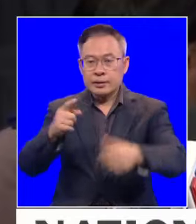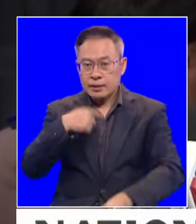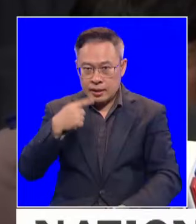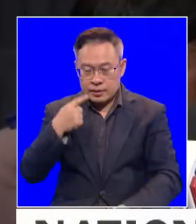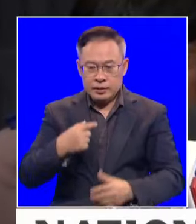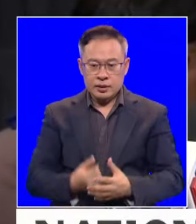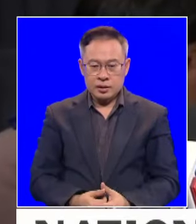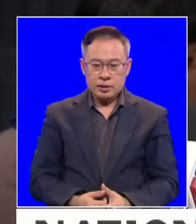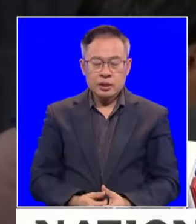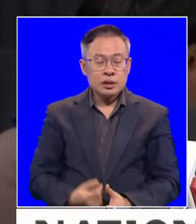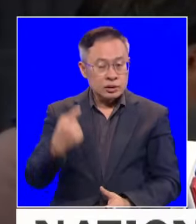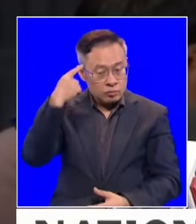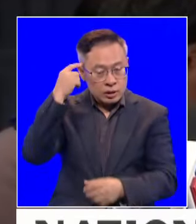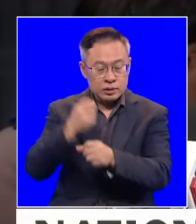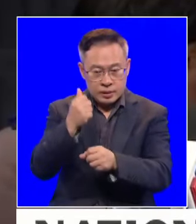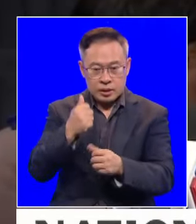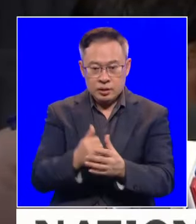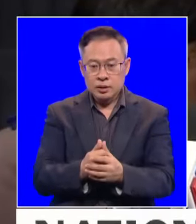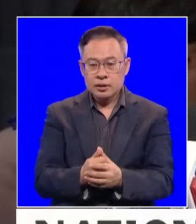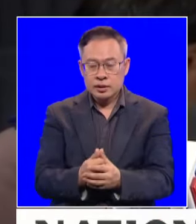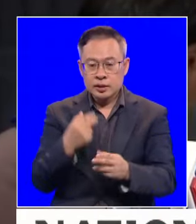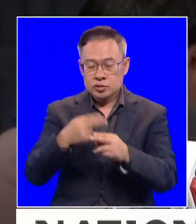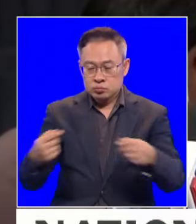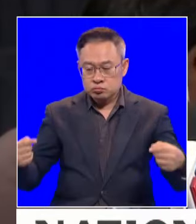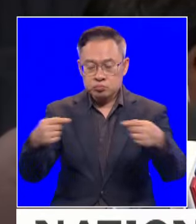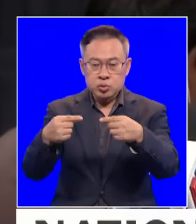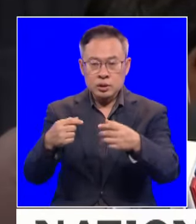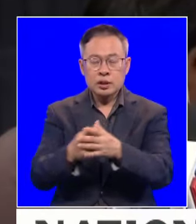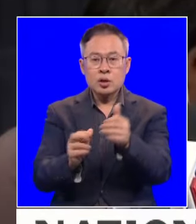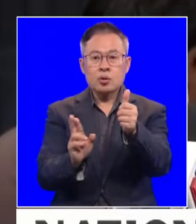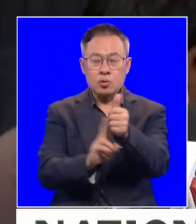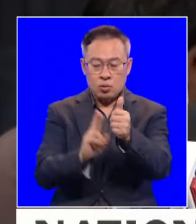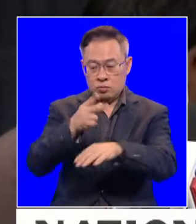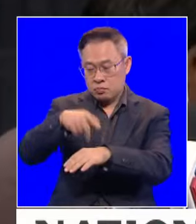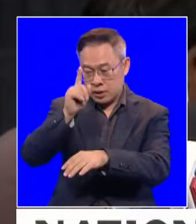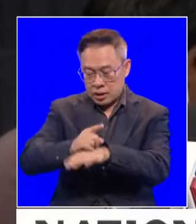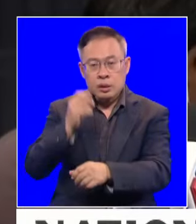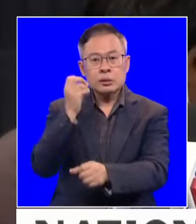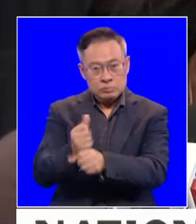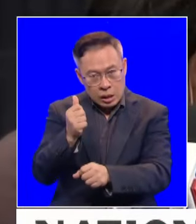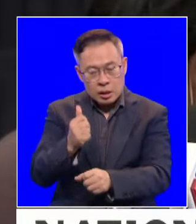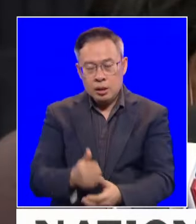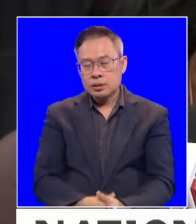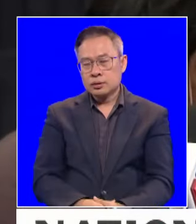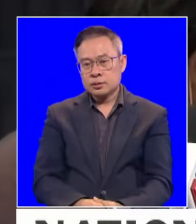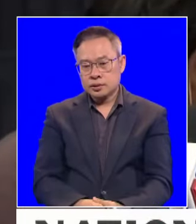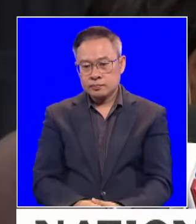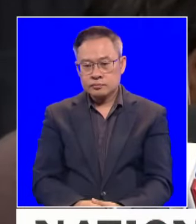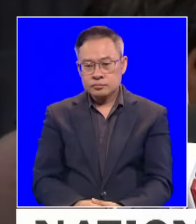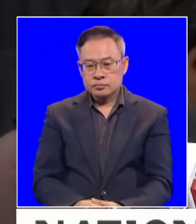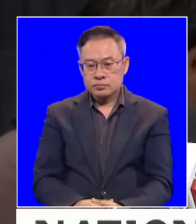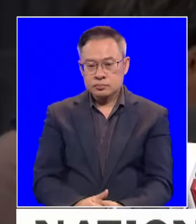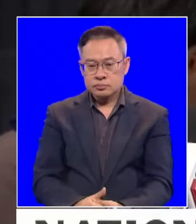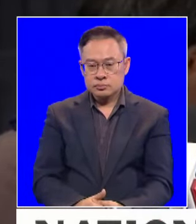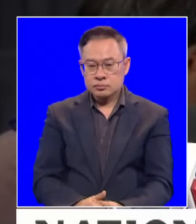รื่องเสียหายหากพรรคประชาชนจะส่งชิงตำแหน่งแม้จะเป็นเสียงข้างน้อยไปฟังเสียงกันค่ะ เรา